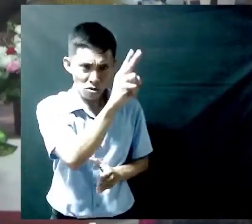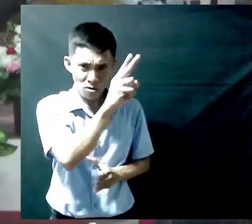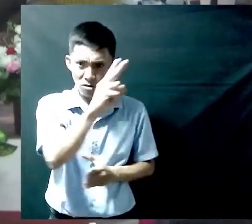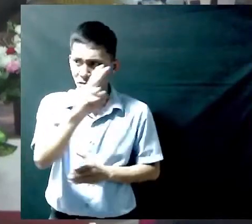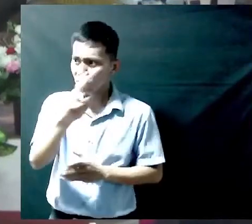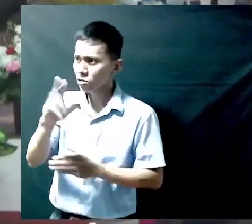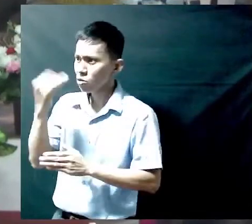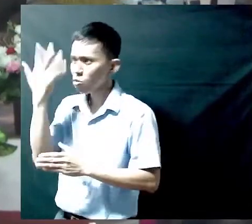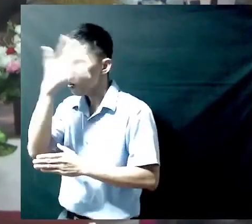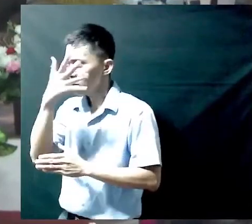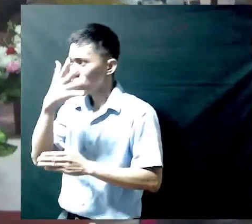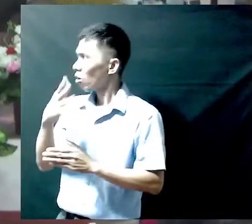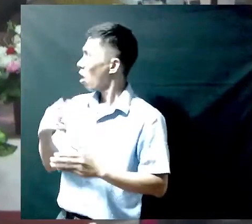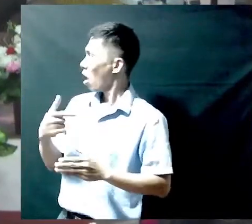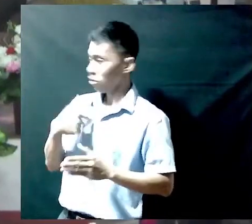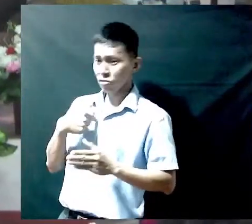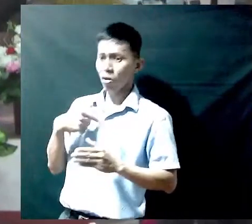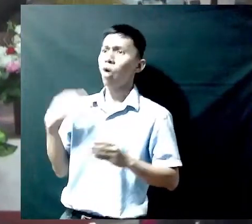doon.